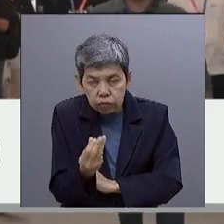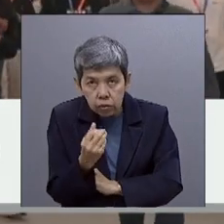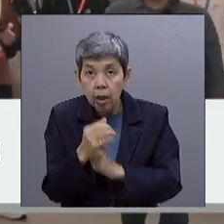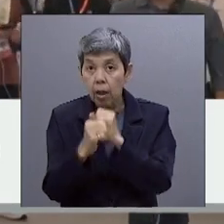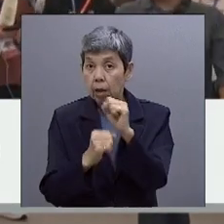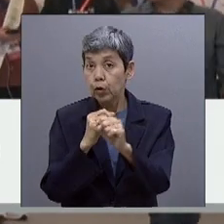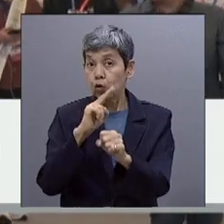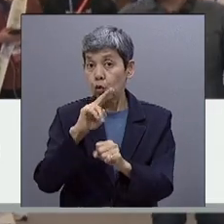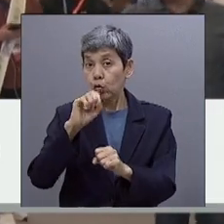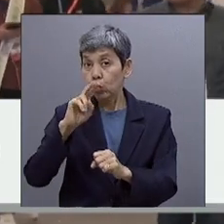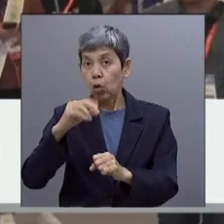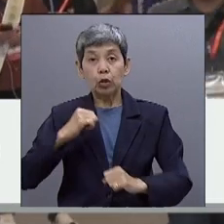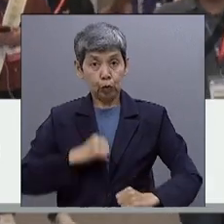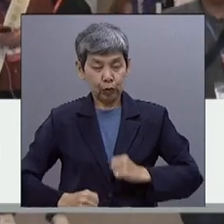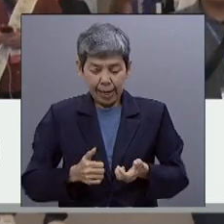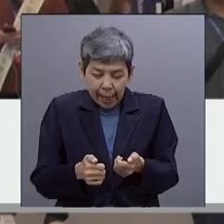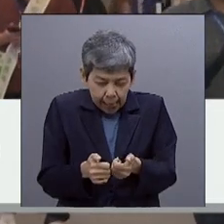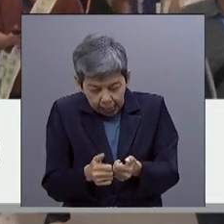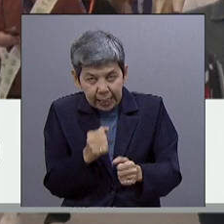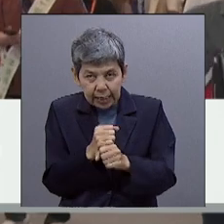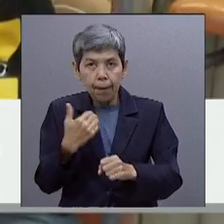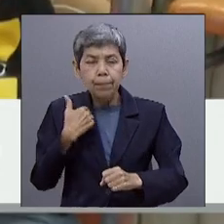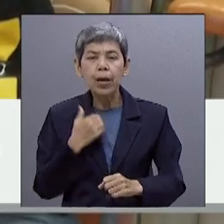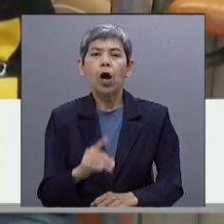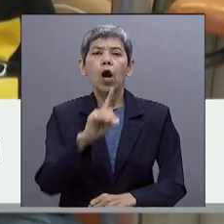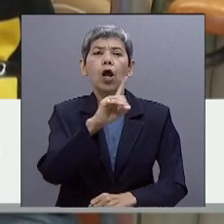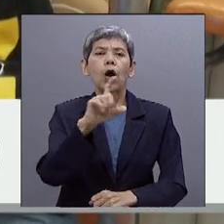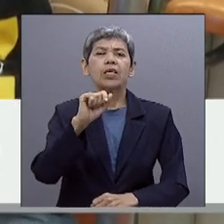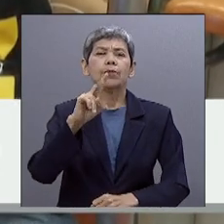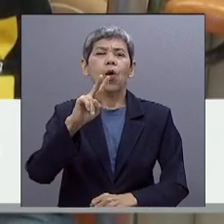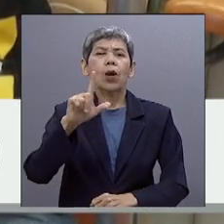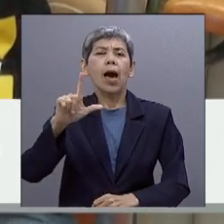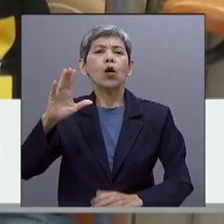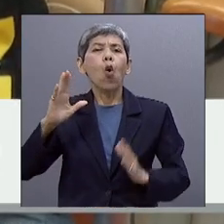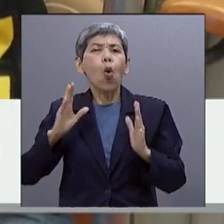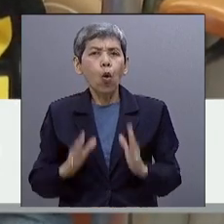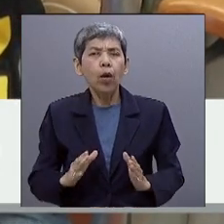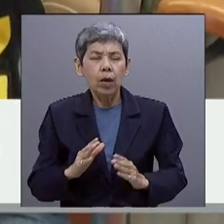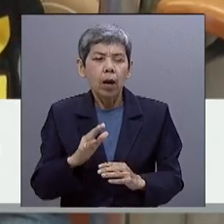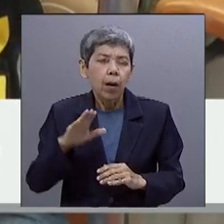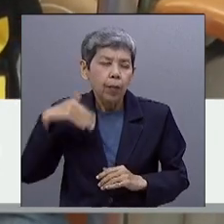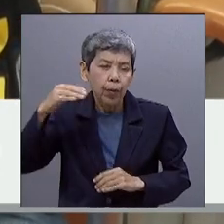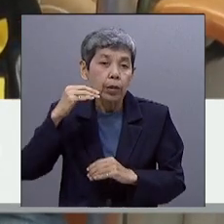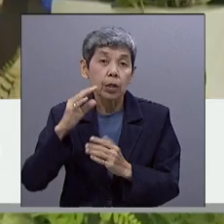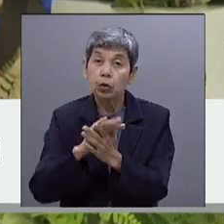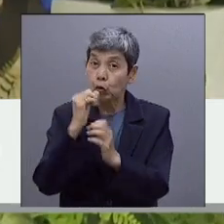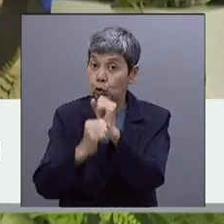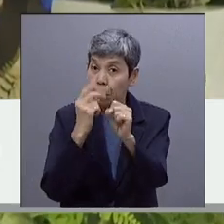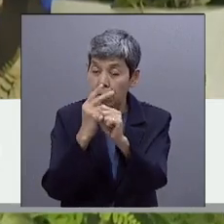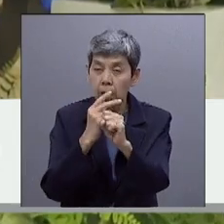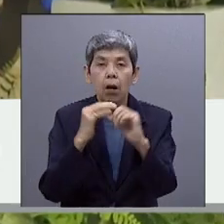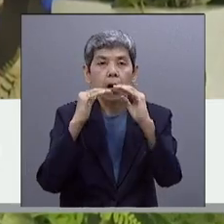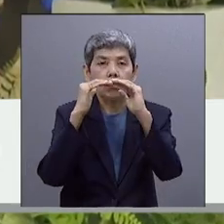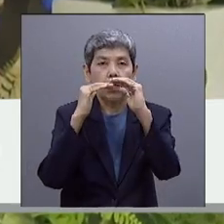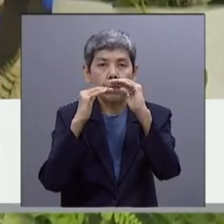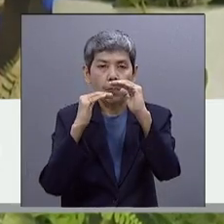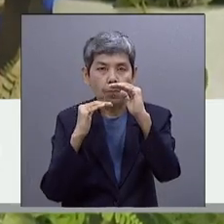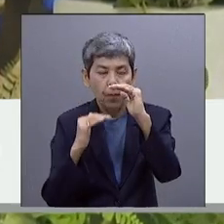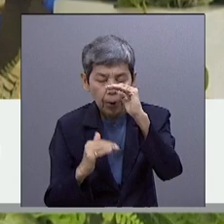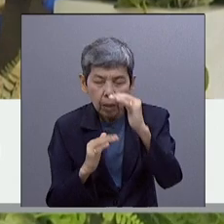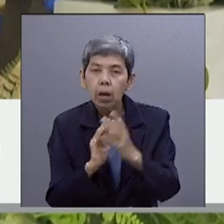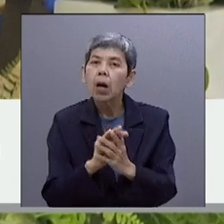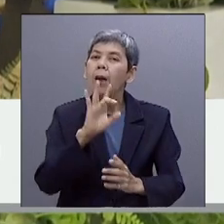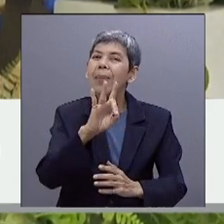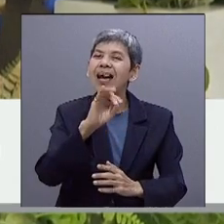2020พบว่ามีเยาวชนเล่นเกมอยู่ 122ล้านคนแต่พอผ่านไป 2ปีพบว่าลดจำนวนลงเหลือ